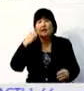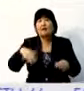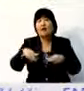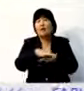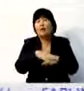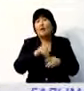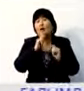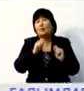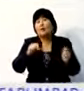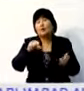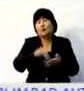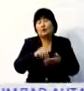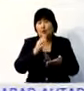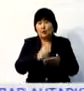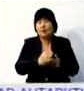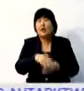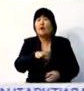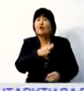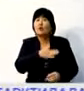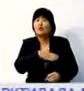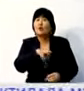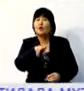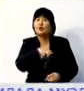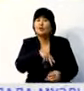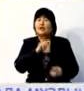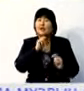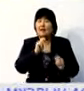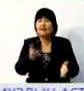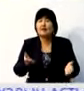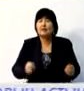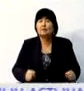өкілдері марапат төрінен көрініп, кеуделеріне төсбелгі тағылды.